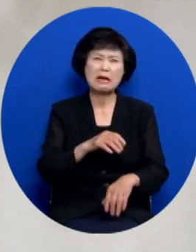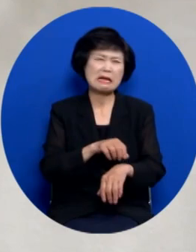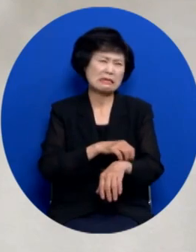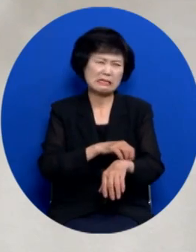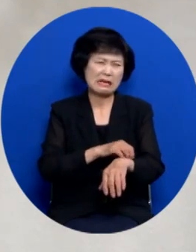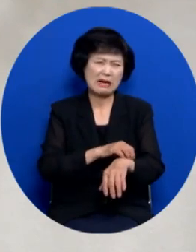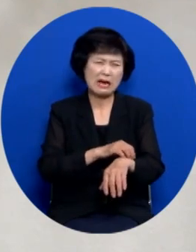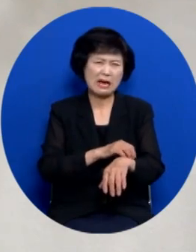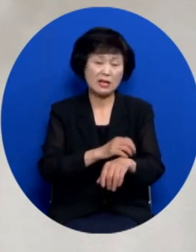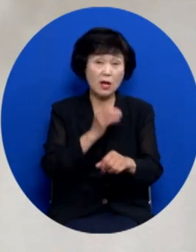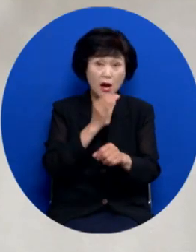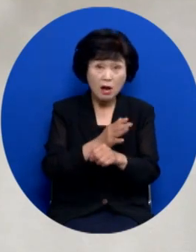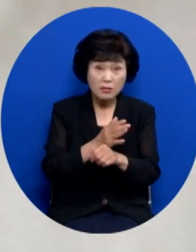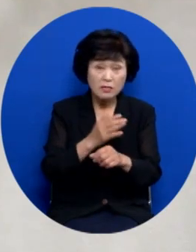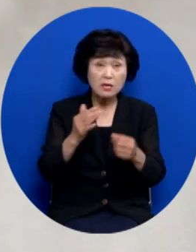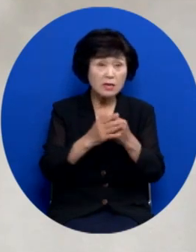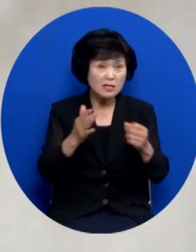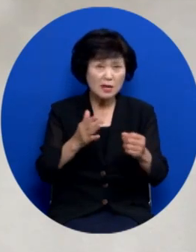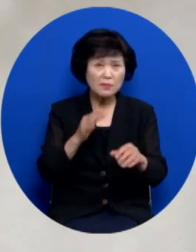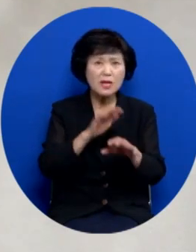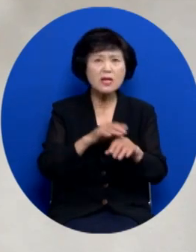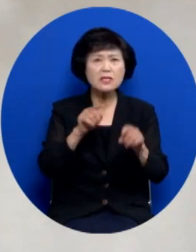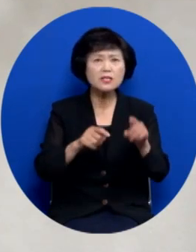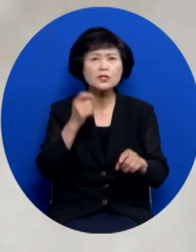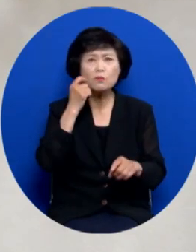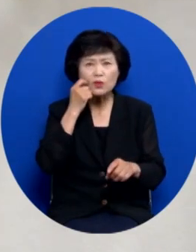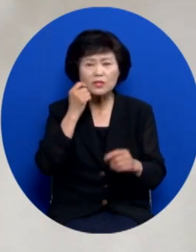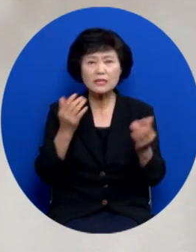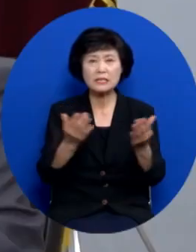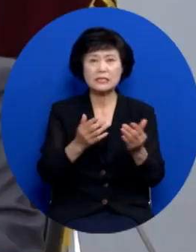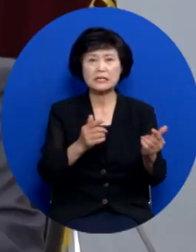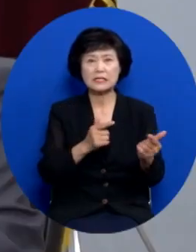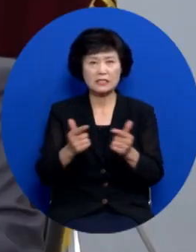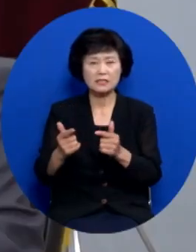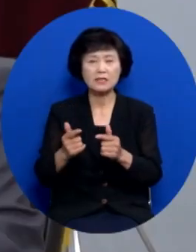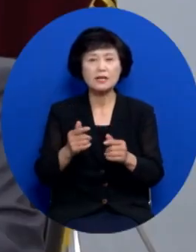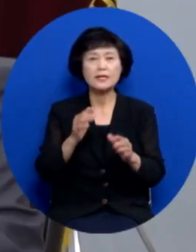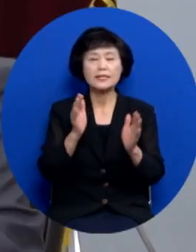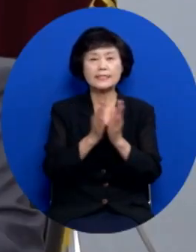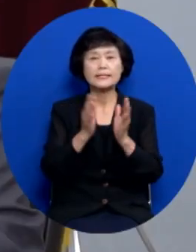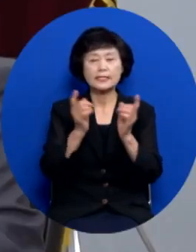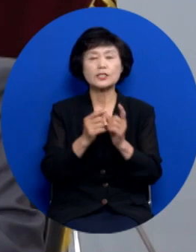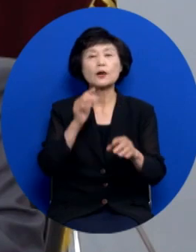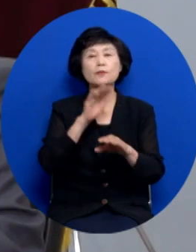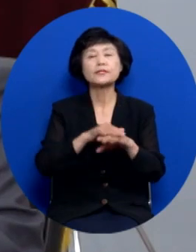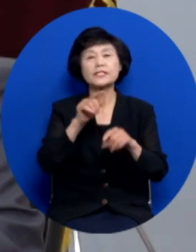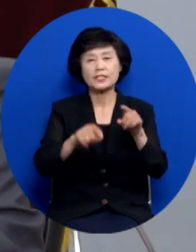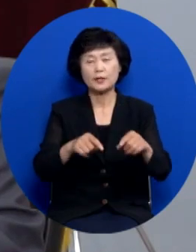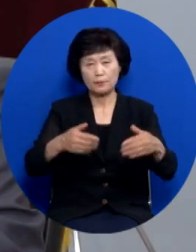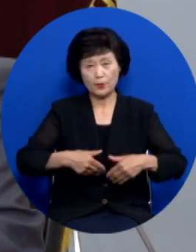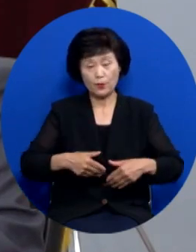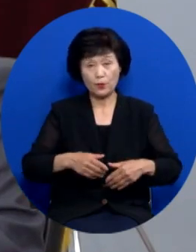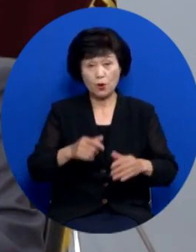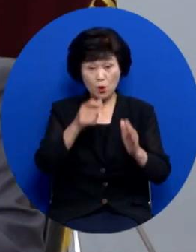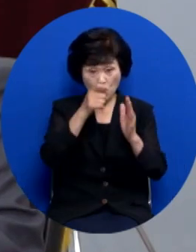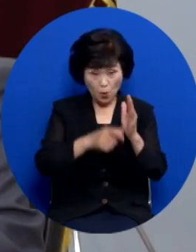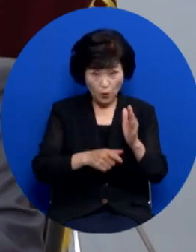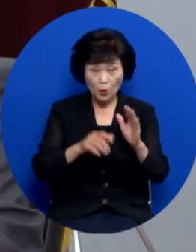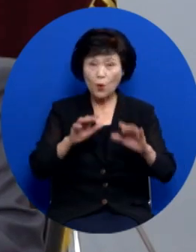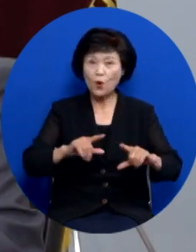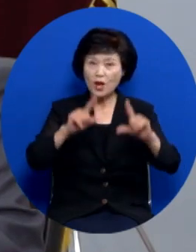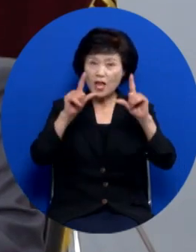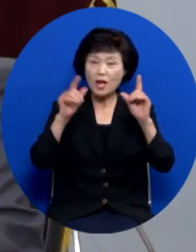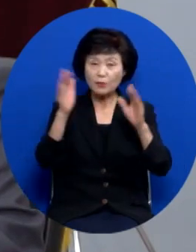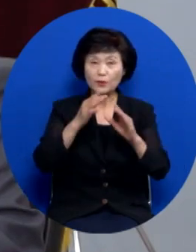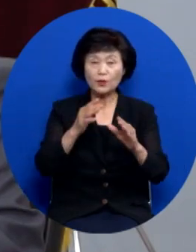때문에 실천하지 못하고 있는 일들을 우리가 직접 실천해야 된다고 생각합니다. 그래서 예를 들면 우리 교단이 올해부터는